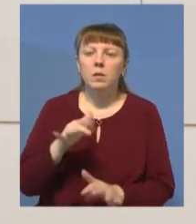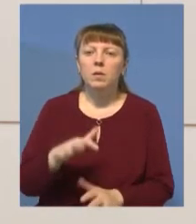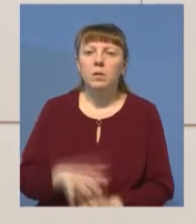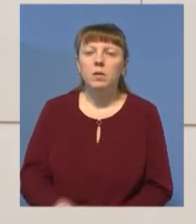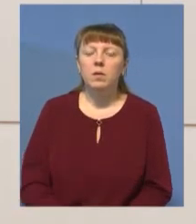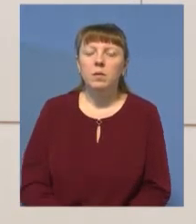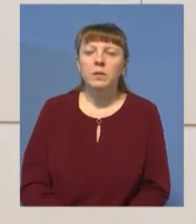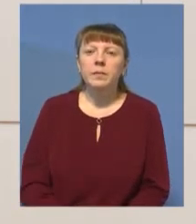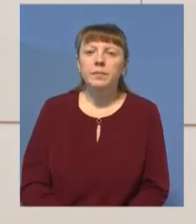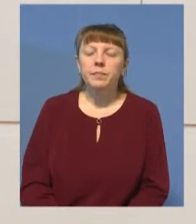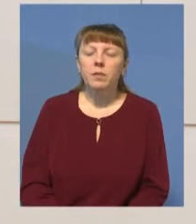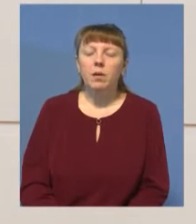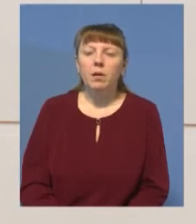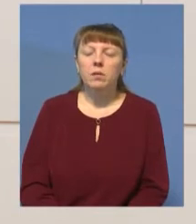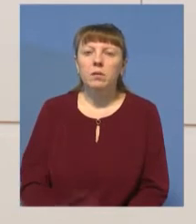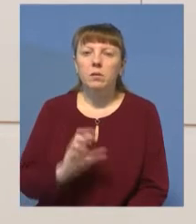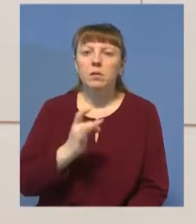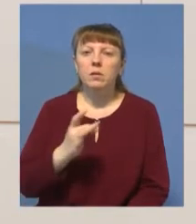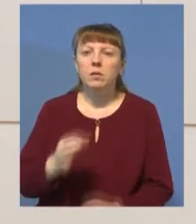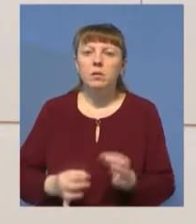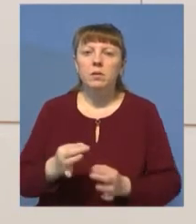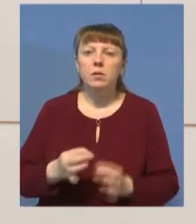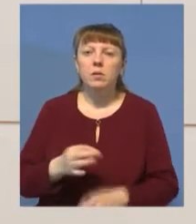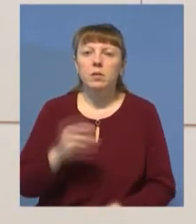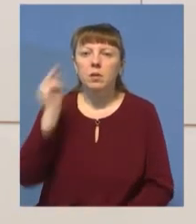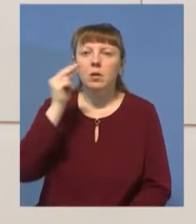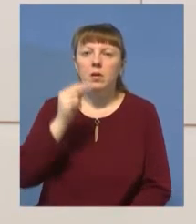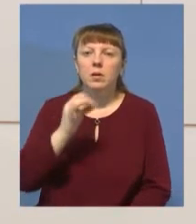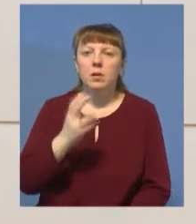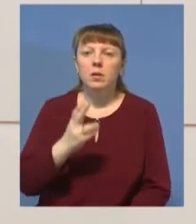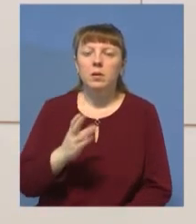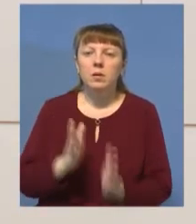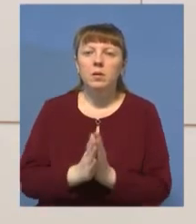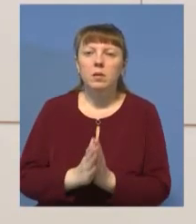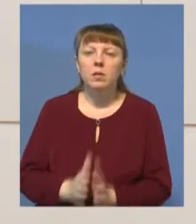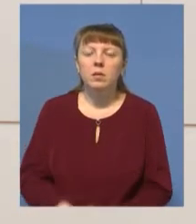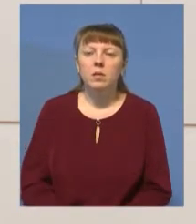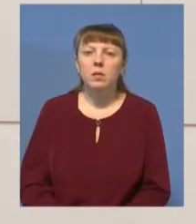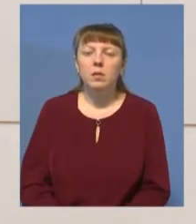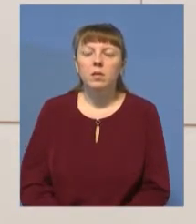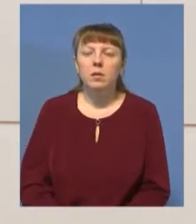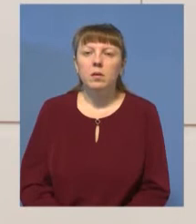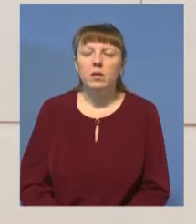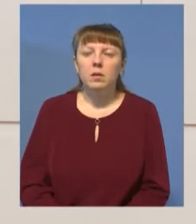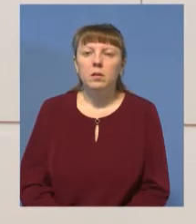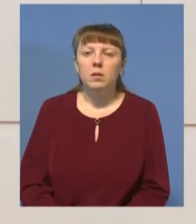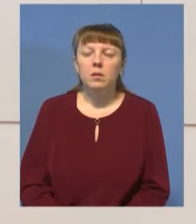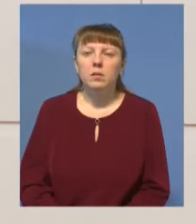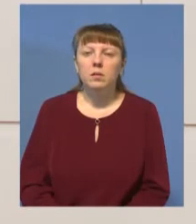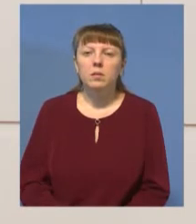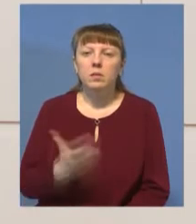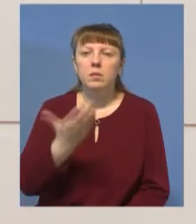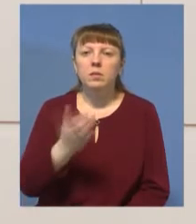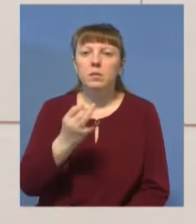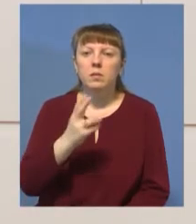существу, судья-медиатор изучает исковое заявление, изучает требования, изучает документы, приложенные